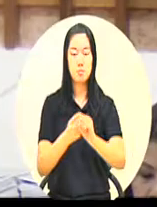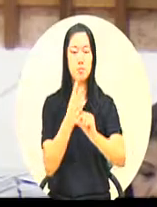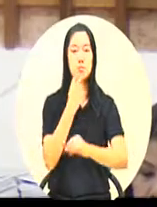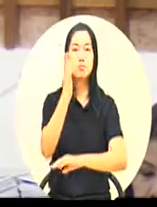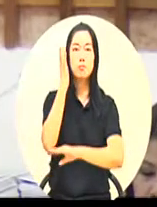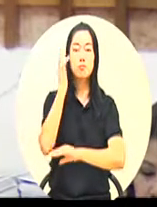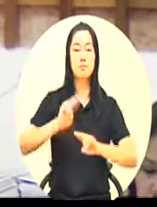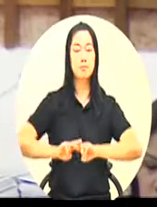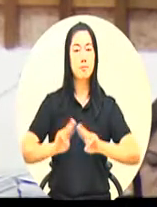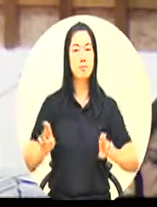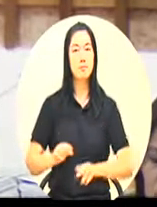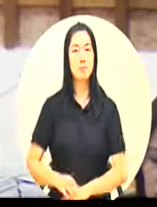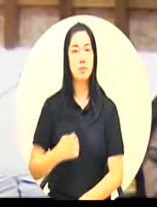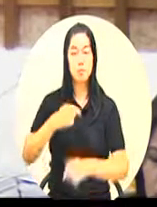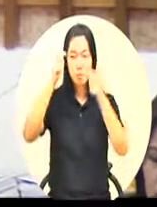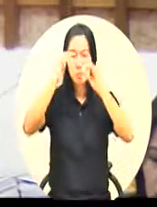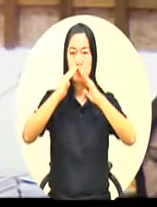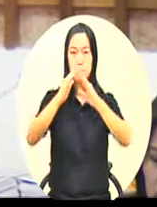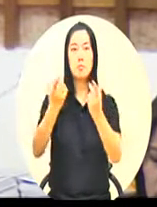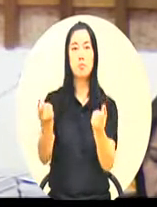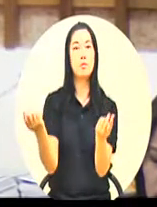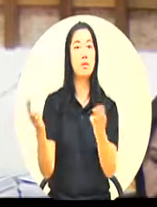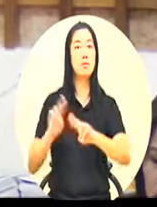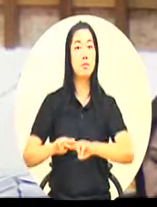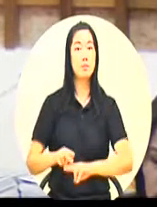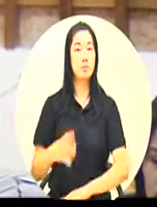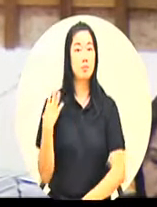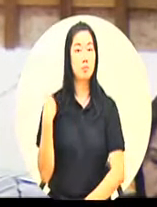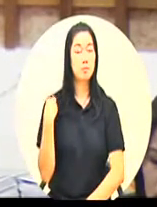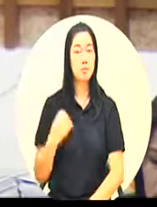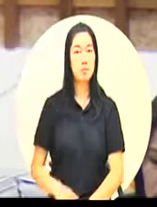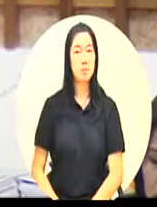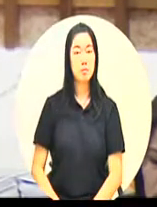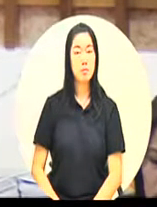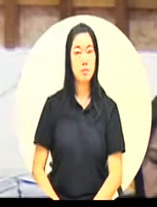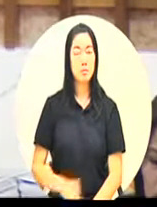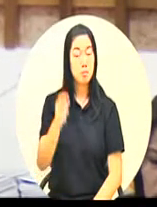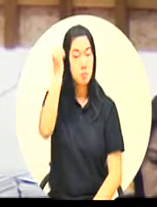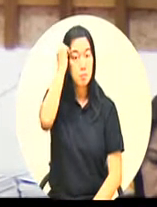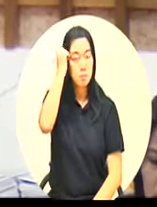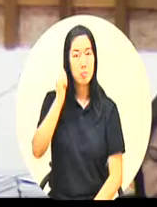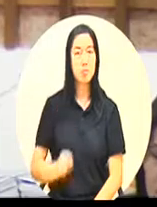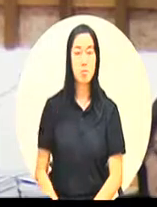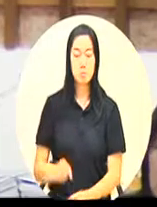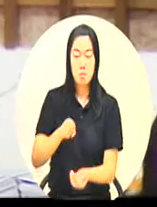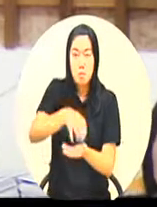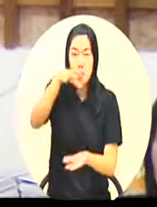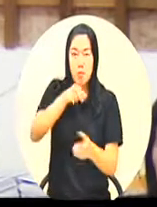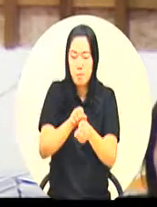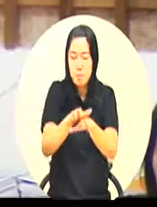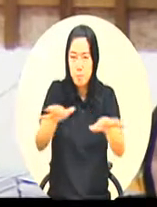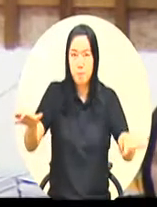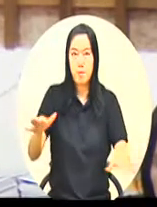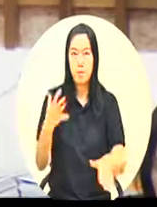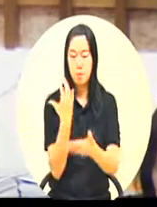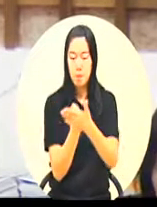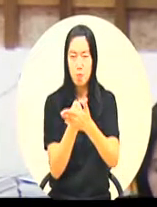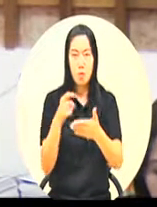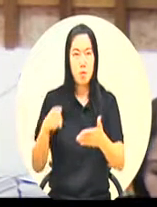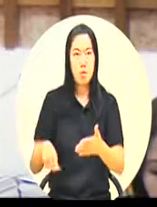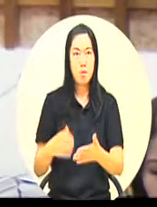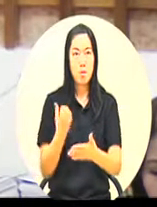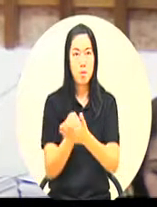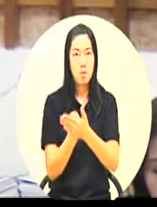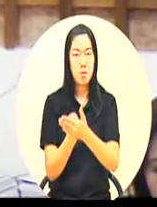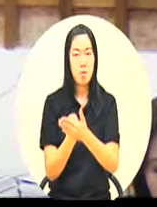放，我们高雄还是不开放。因为大家不要忘记，一个辐射的残留它的半衰期